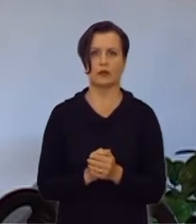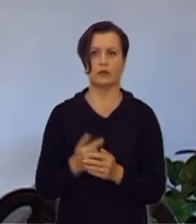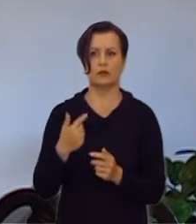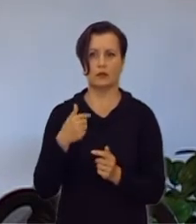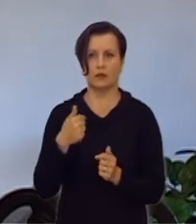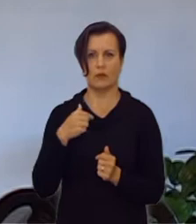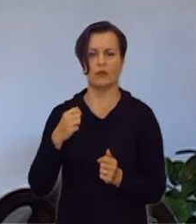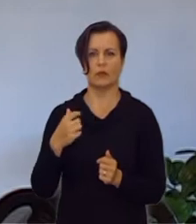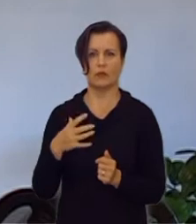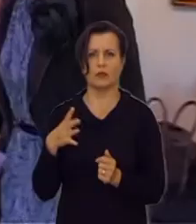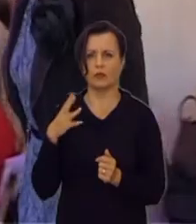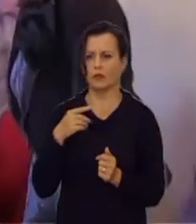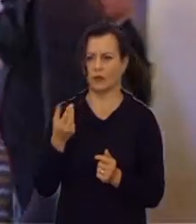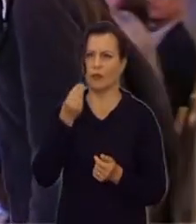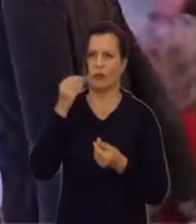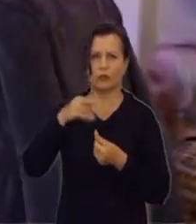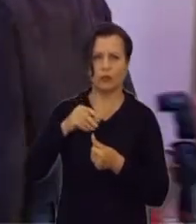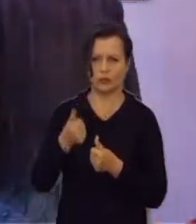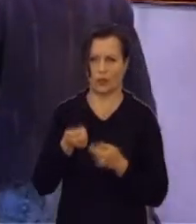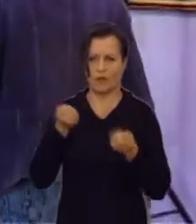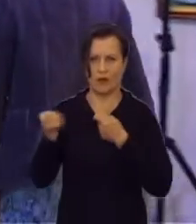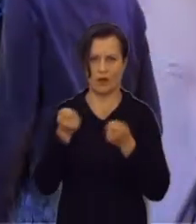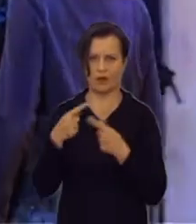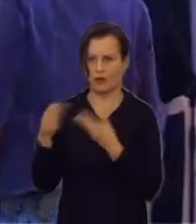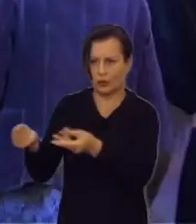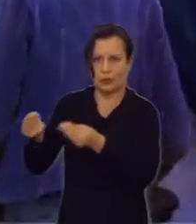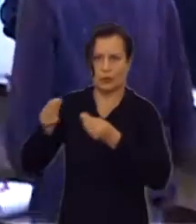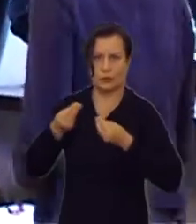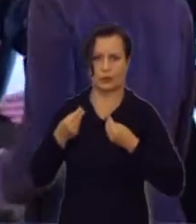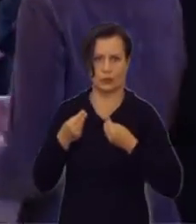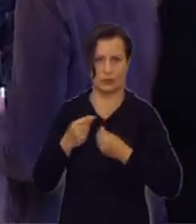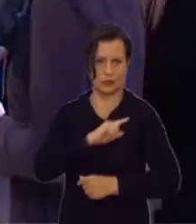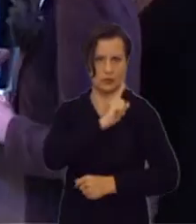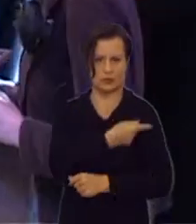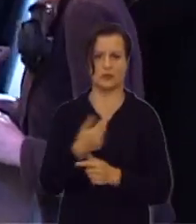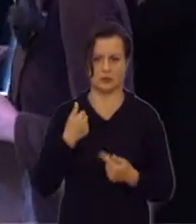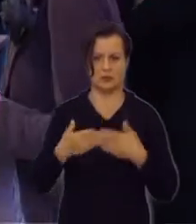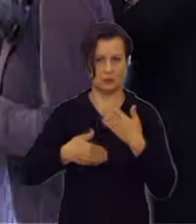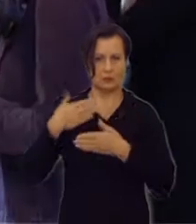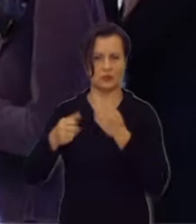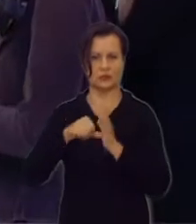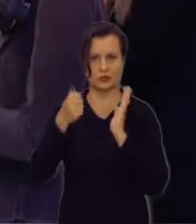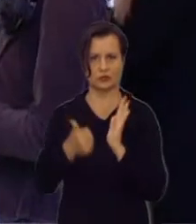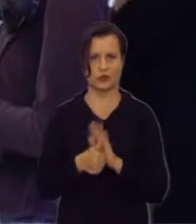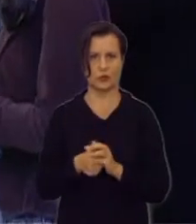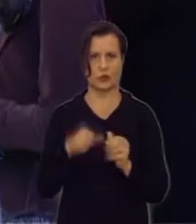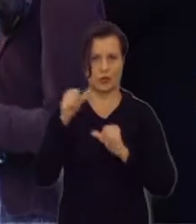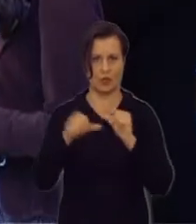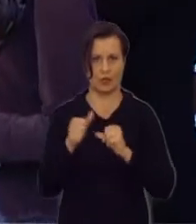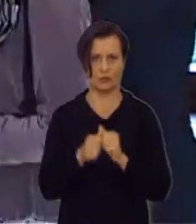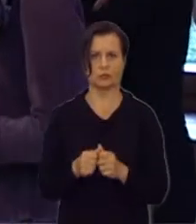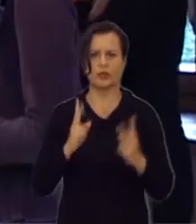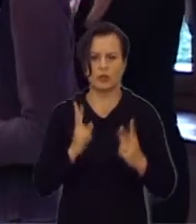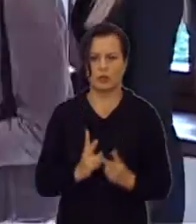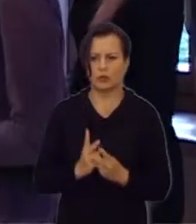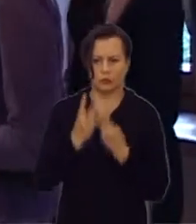nuostabius vadovus. Žinau, kad jie man tos turbūt davė stiprybės ir taip stęsėsi 16 metų. Žinau, kad turbūt džiugina